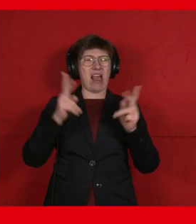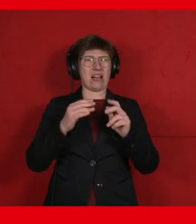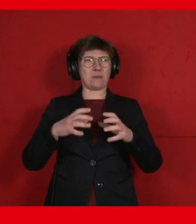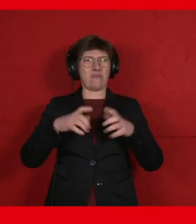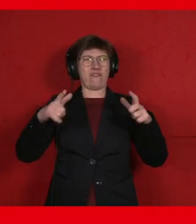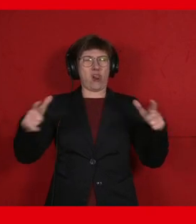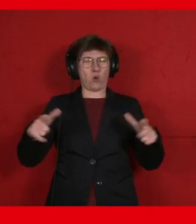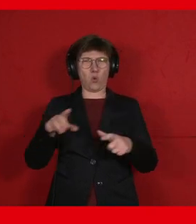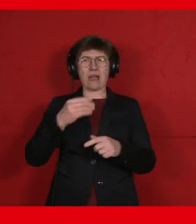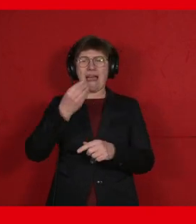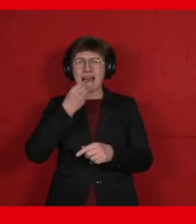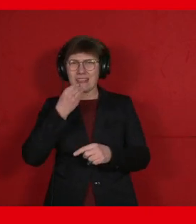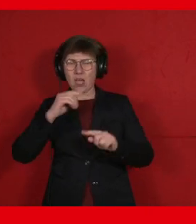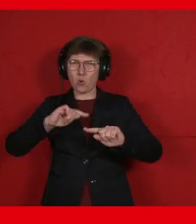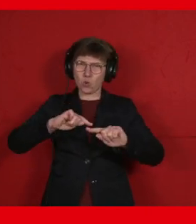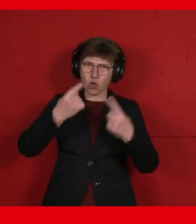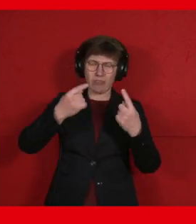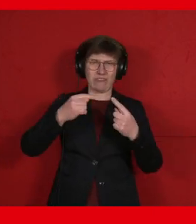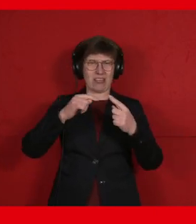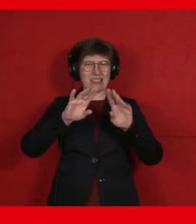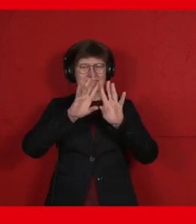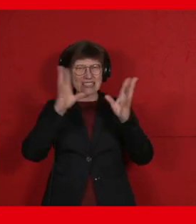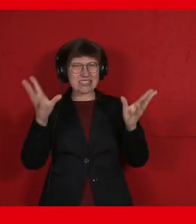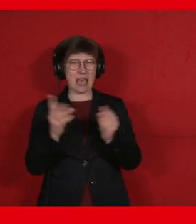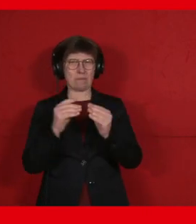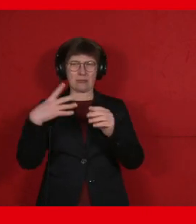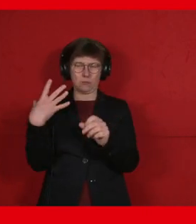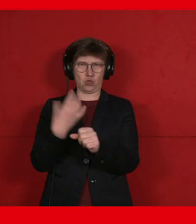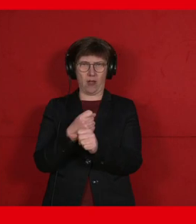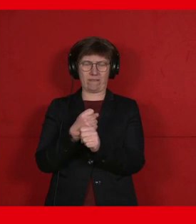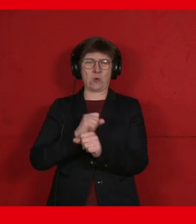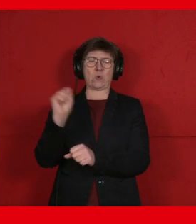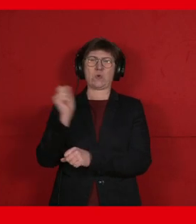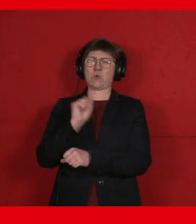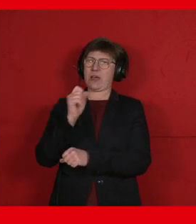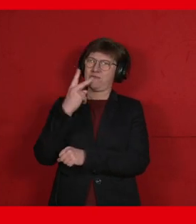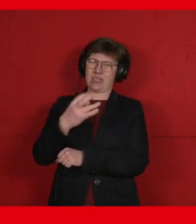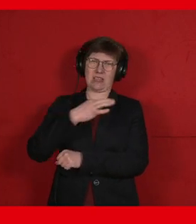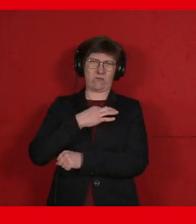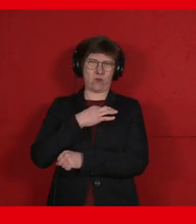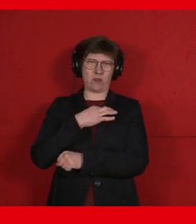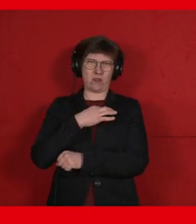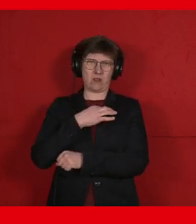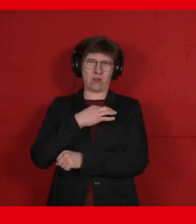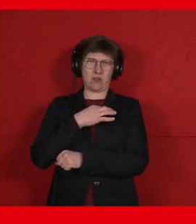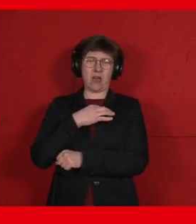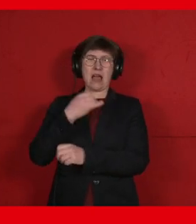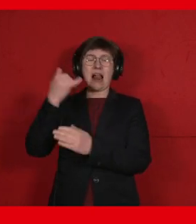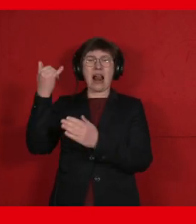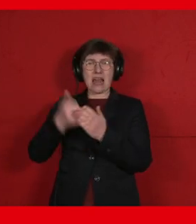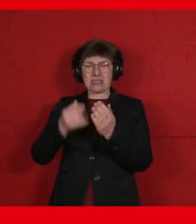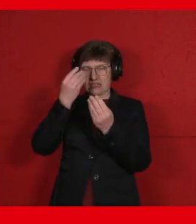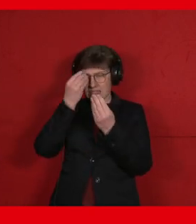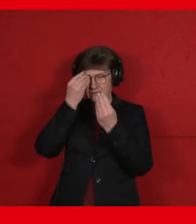was Ernährung angeht, was Konflikte angeht, insgesamt etwas hinbekommen müssen, ist enorm wichtig. Und ich will einfach nur am Schluss